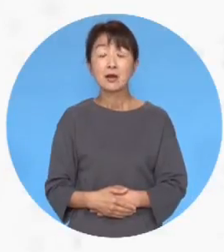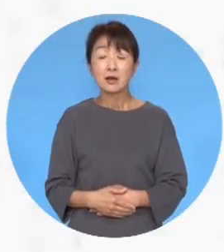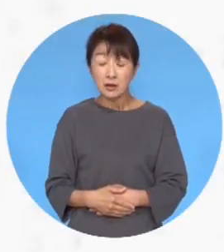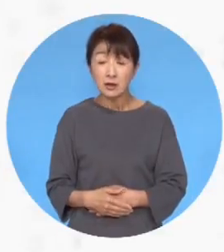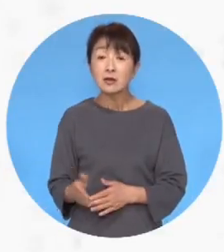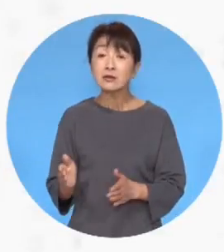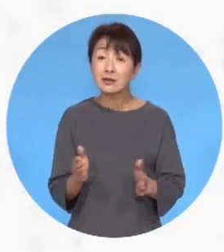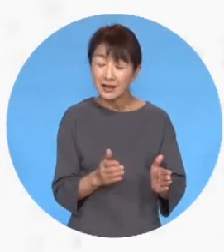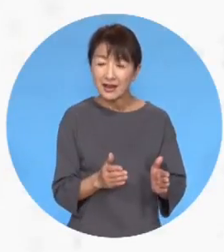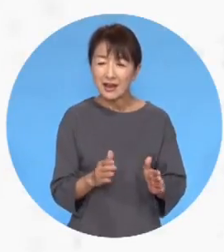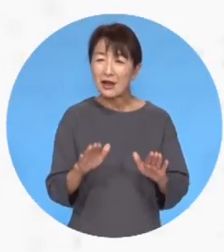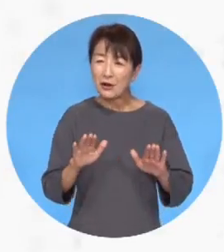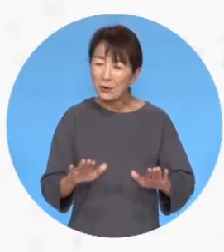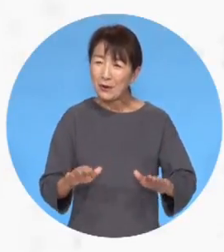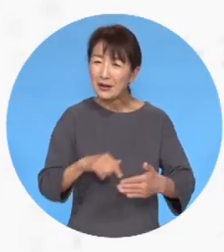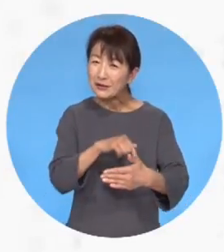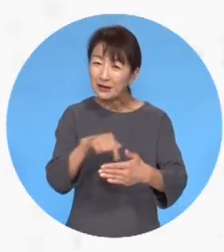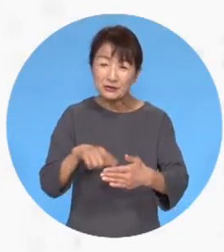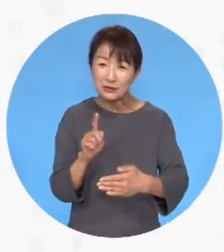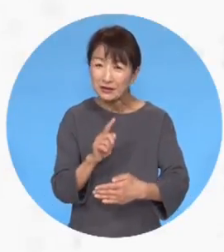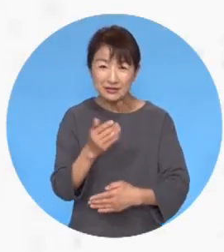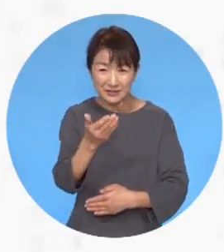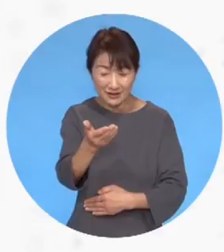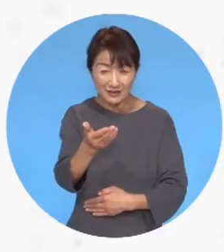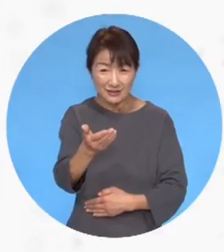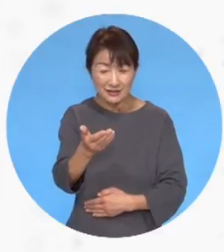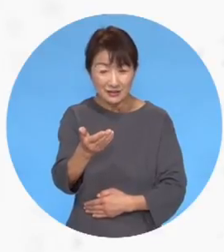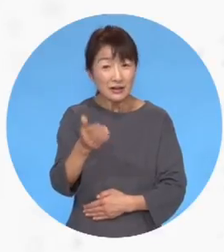さて今週の杉並ニュースいかがでしたか？